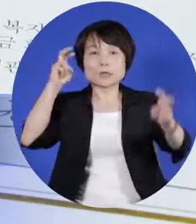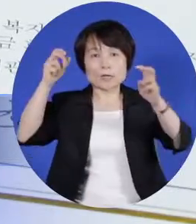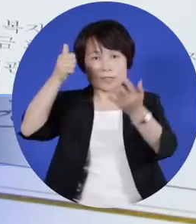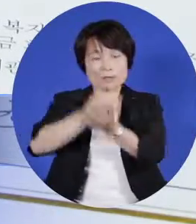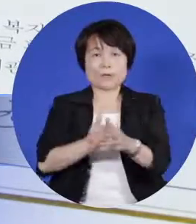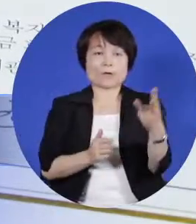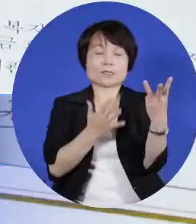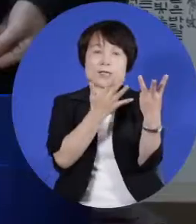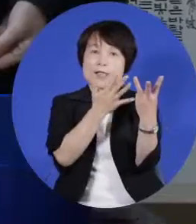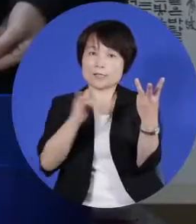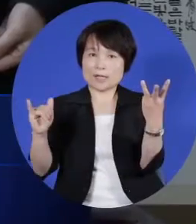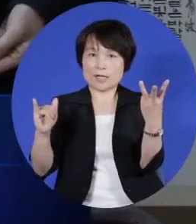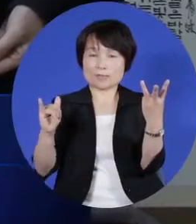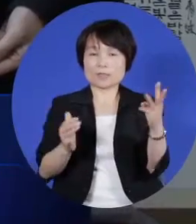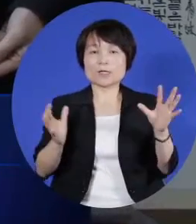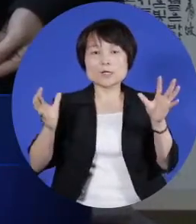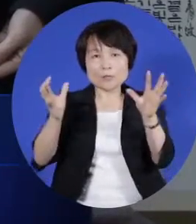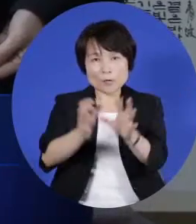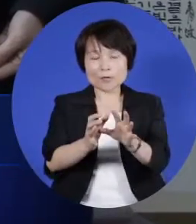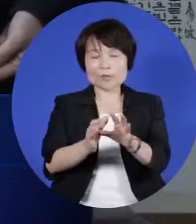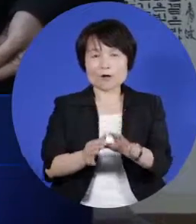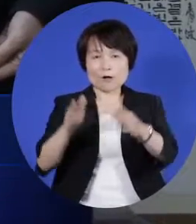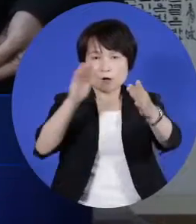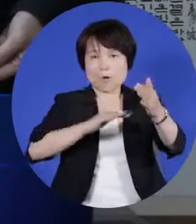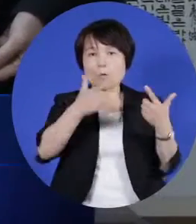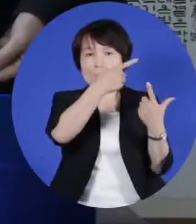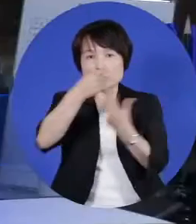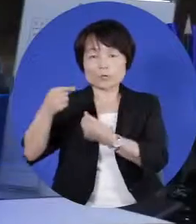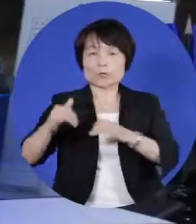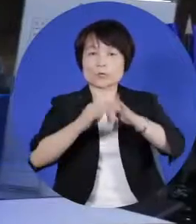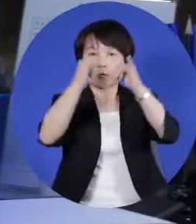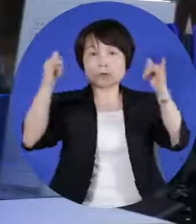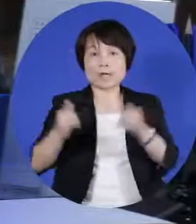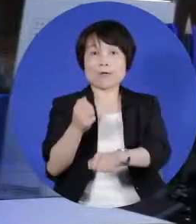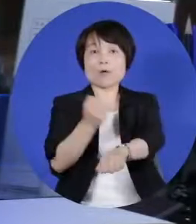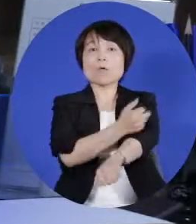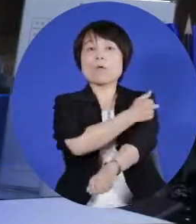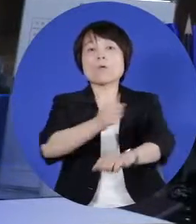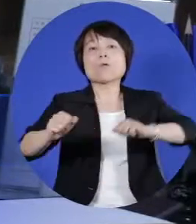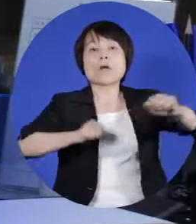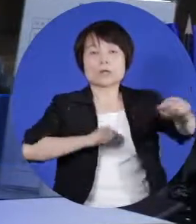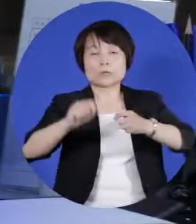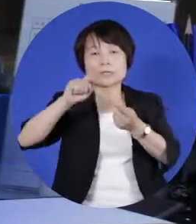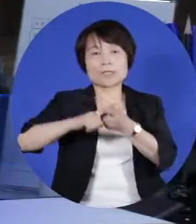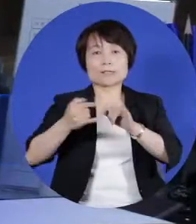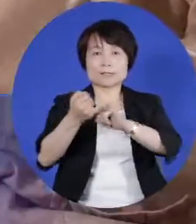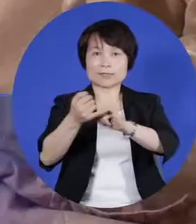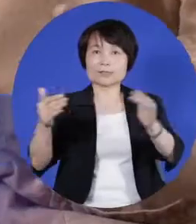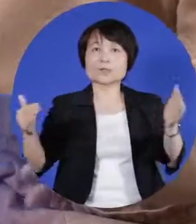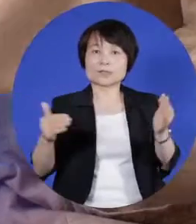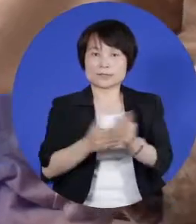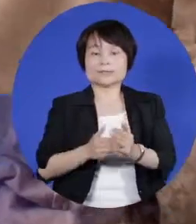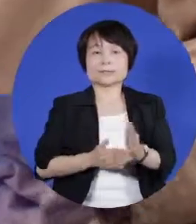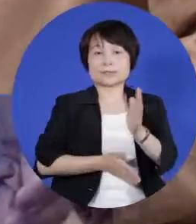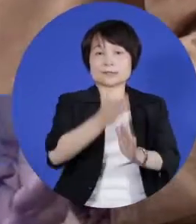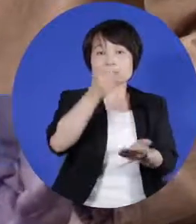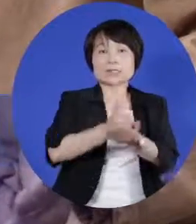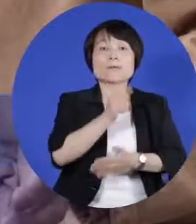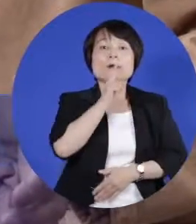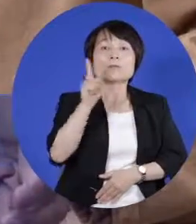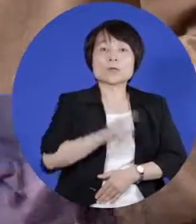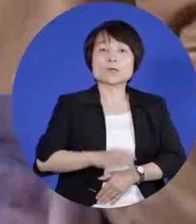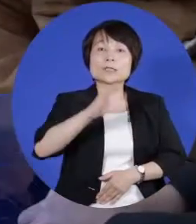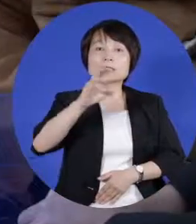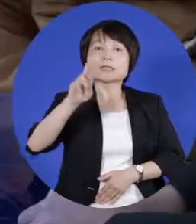서명하고 사회공헌 활동에 함께 하기로 했습니다 옷이 더 공주 시장은 공유시 쳐 crm 나눈 기업이